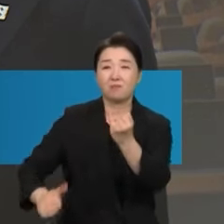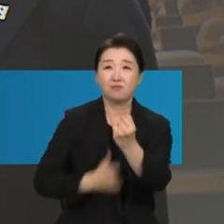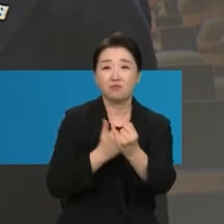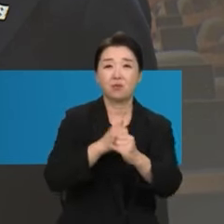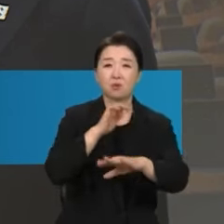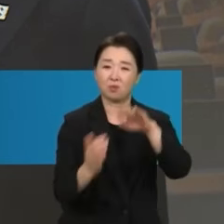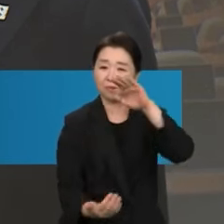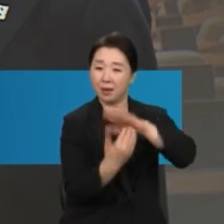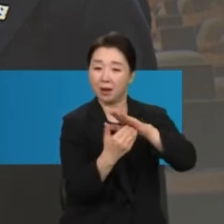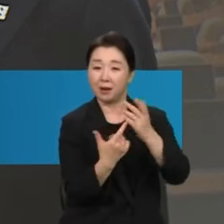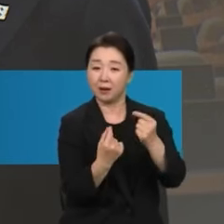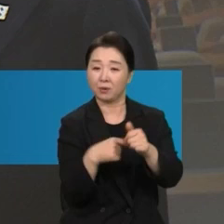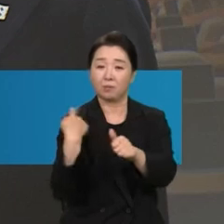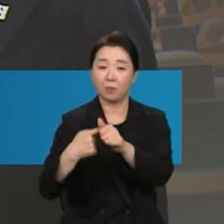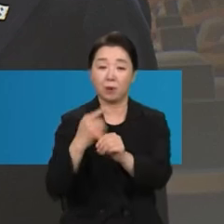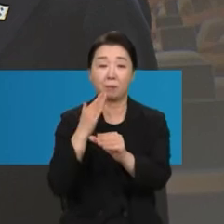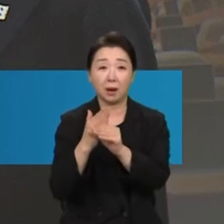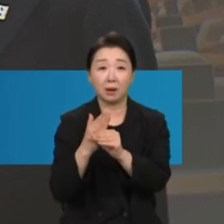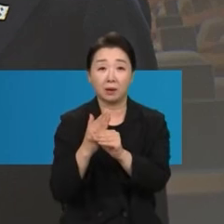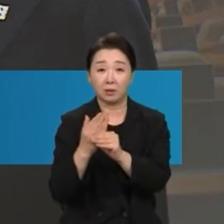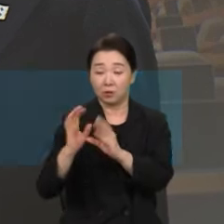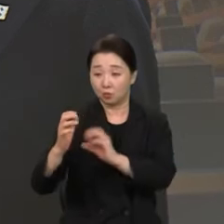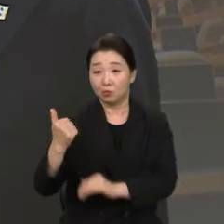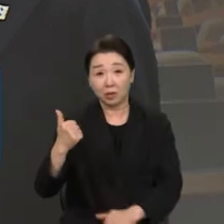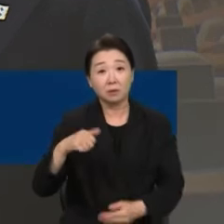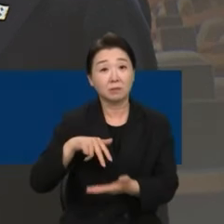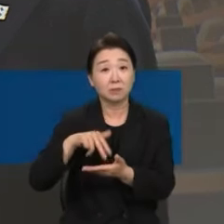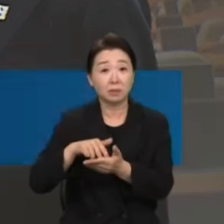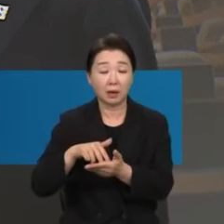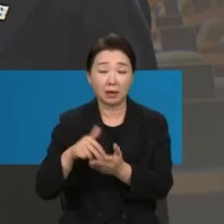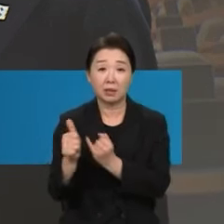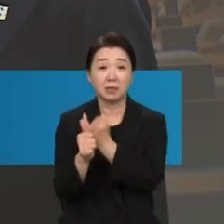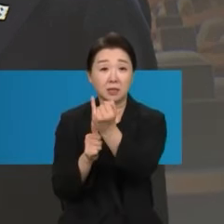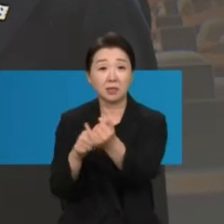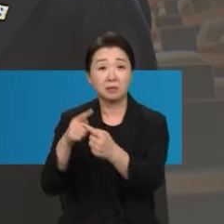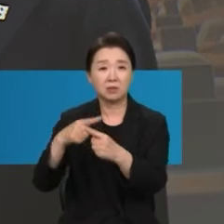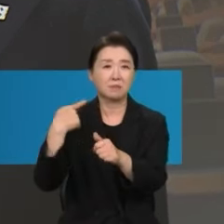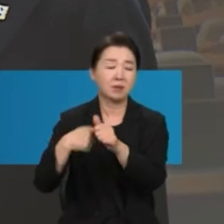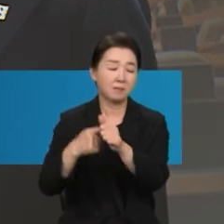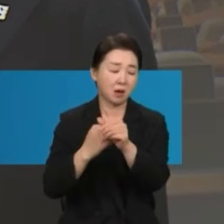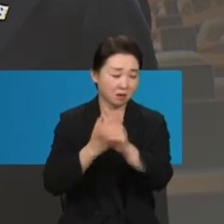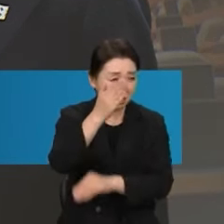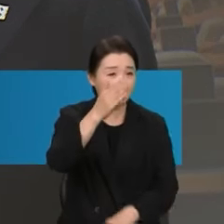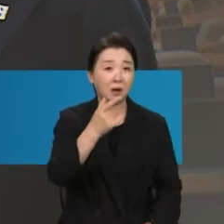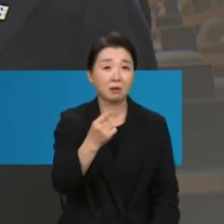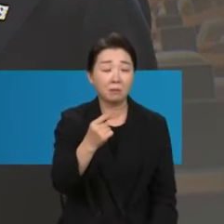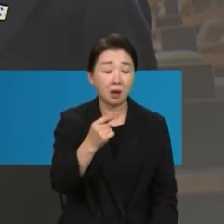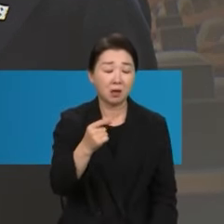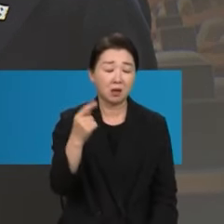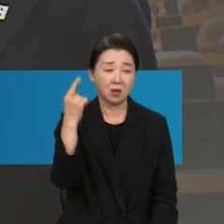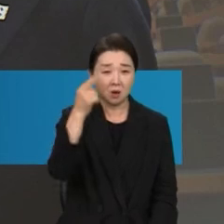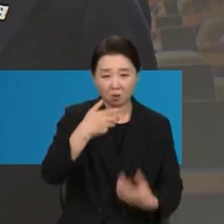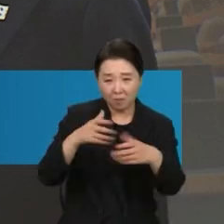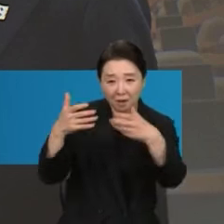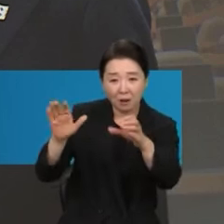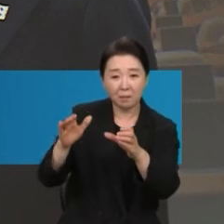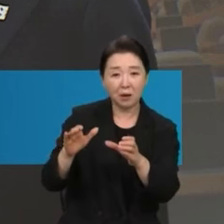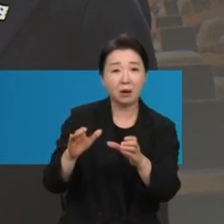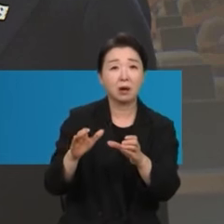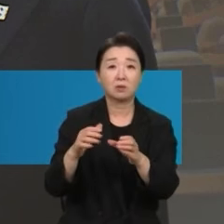넘었다고 맹공격했습니다. 그러자 국민의힘 역시 김 여사에 대한 비방이 도를 넘어 인신공격 수준이라고